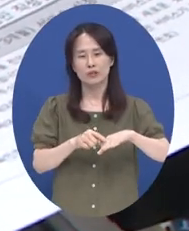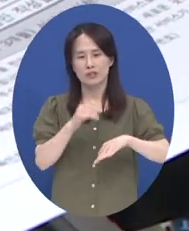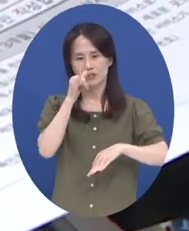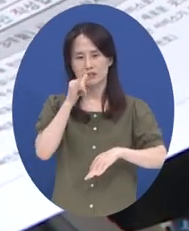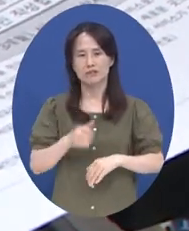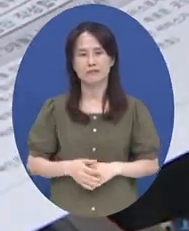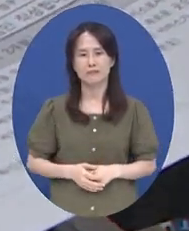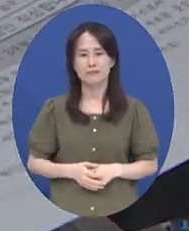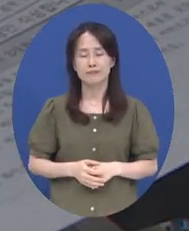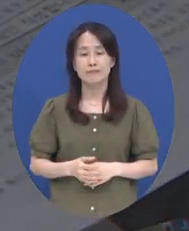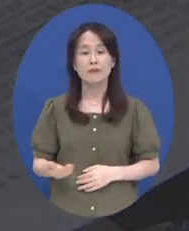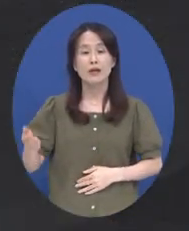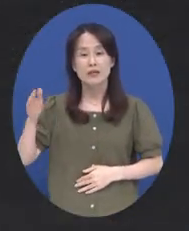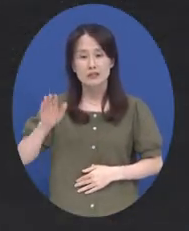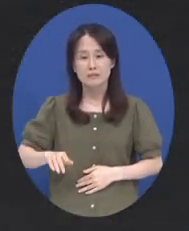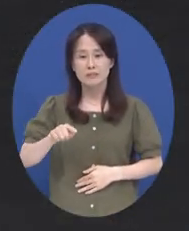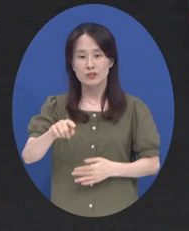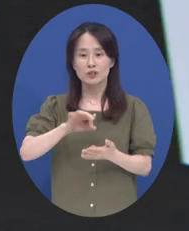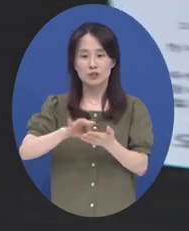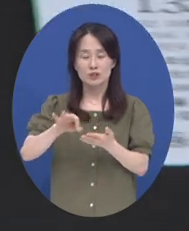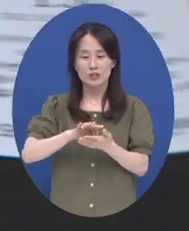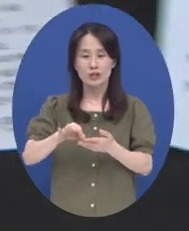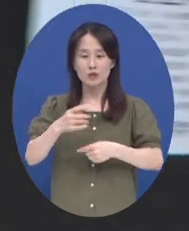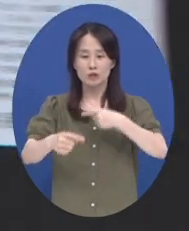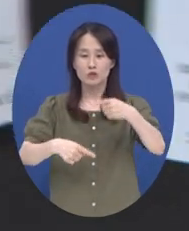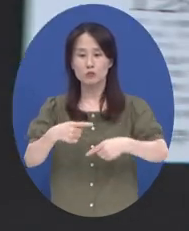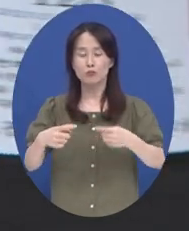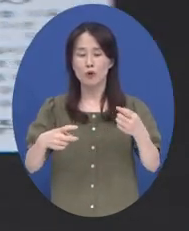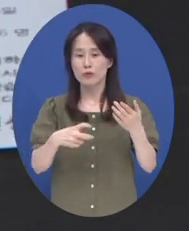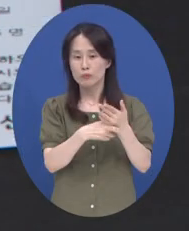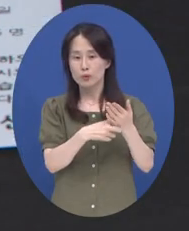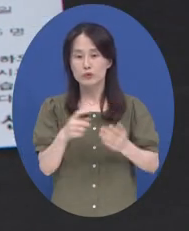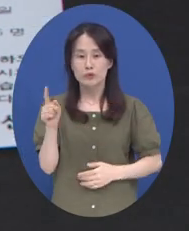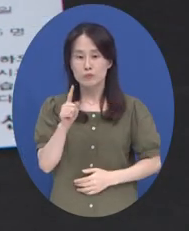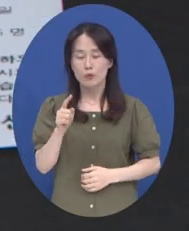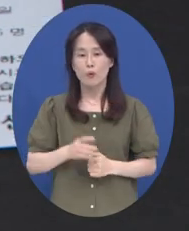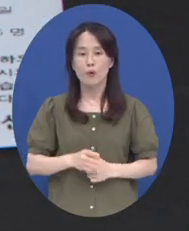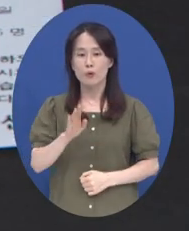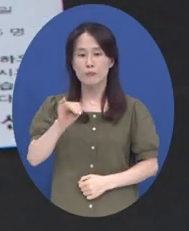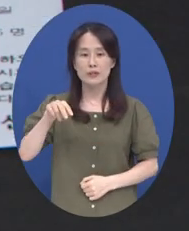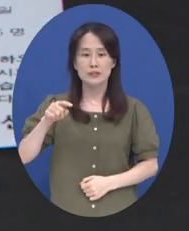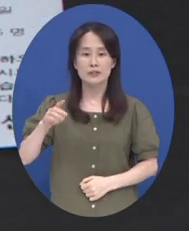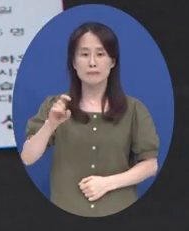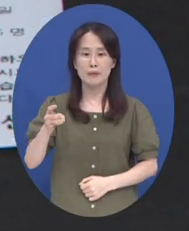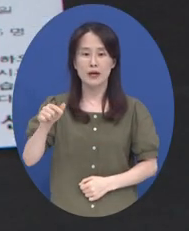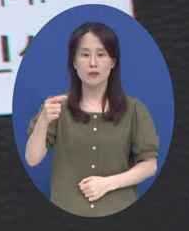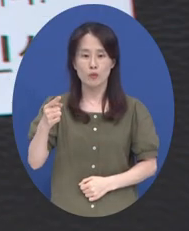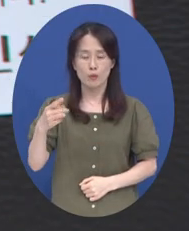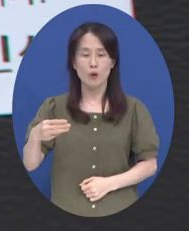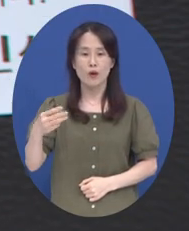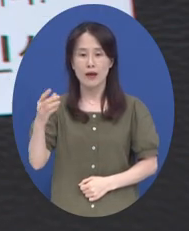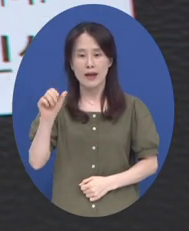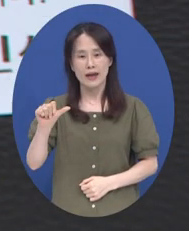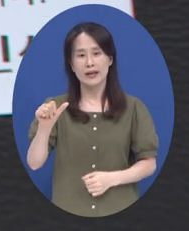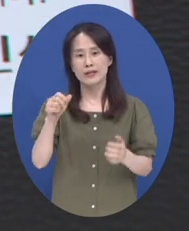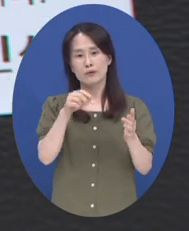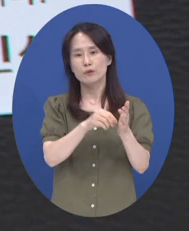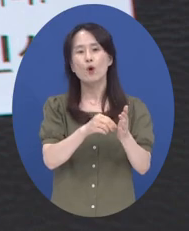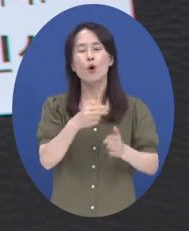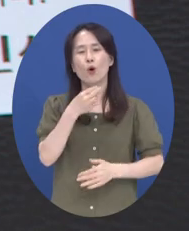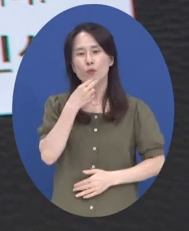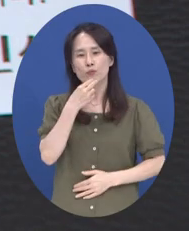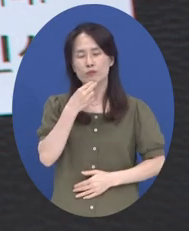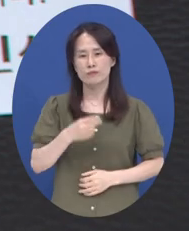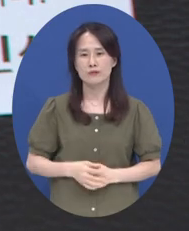겁니다 하지만 여기서 사용하는 순번 대기표 는 유해 물질인 비스페놀 a 성분이 들어가지 않은 비스페놀 a